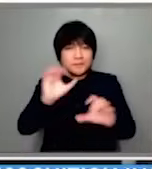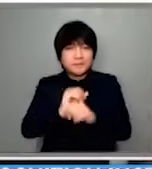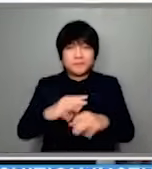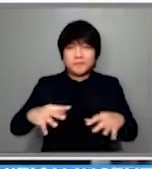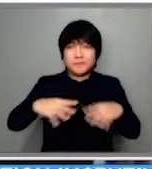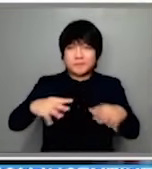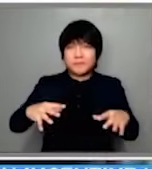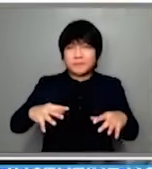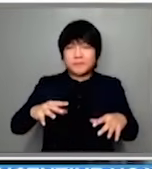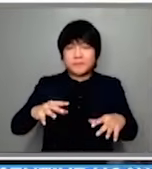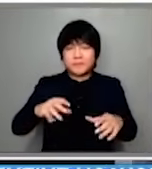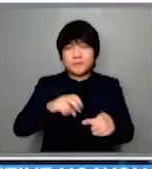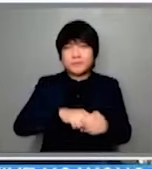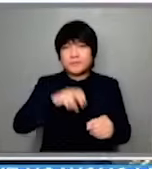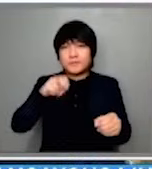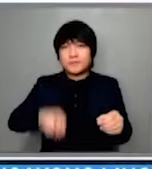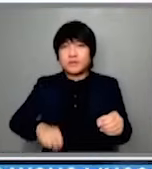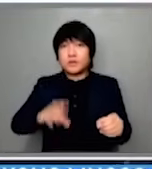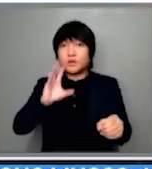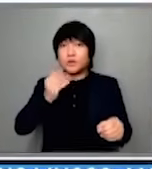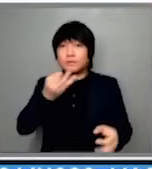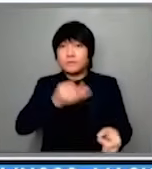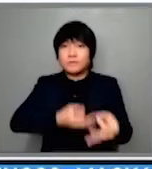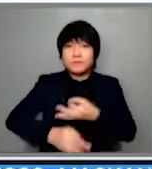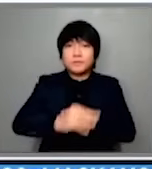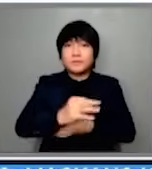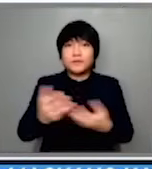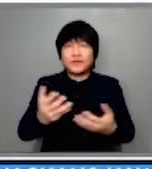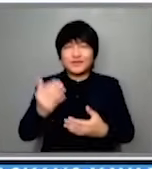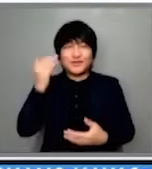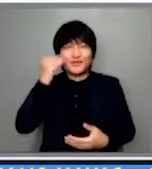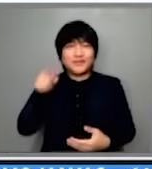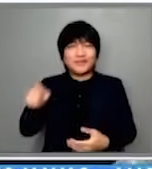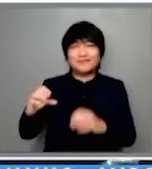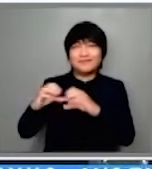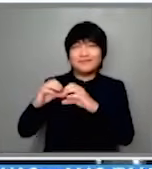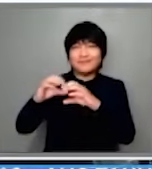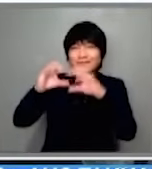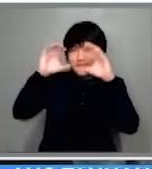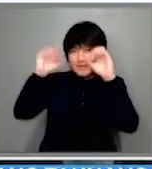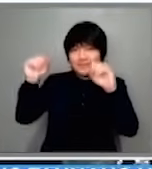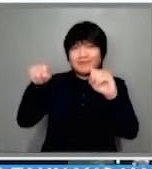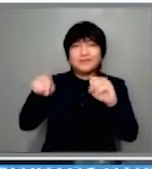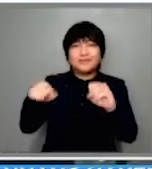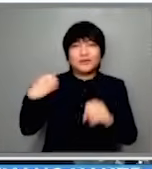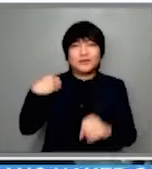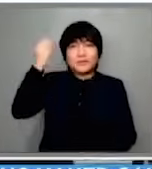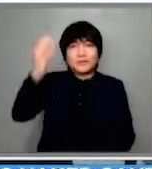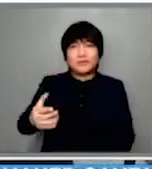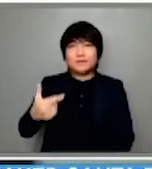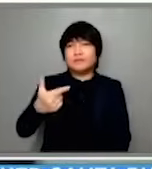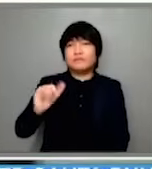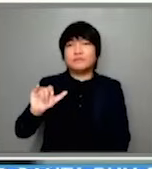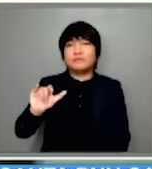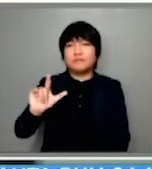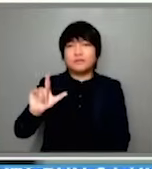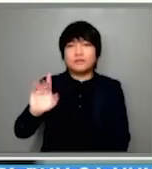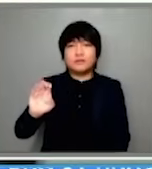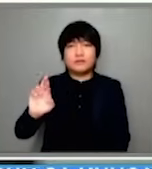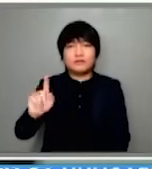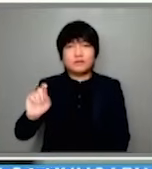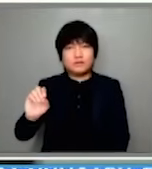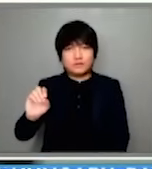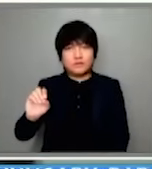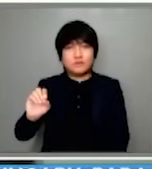CEO ng Kapuso Network ang kasalukuyang GMA President at Chief Operating Officer na si Gilberto R. Duavit Jr. Magsisilbi